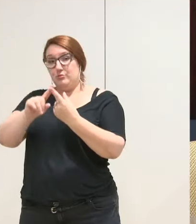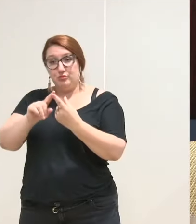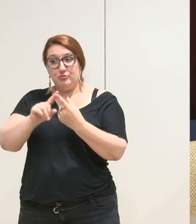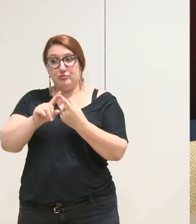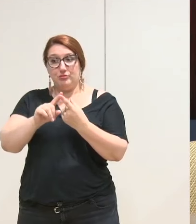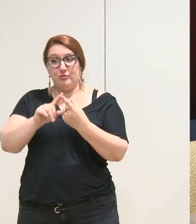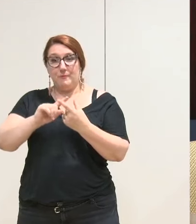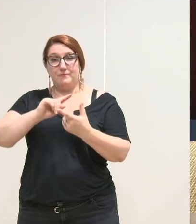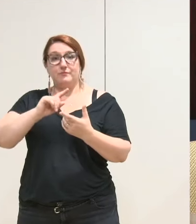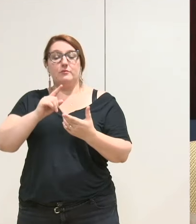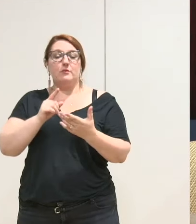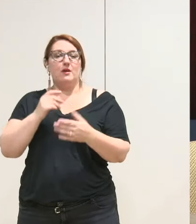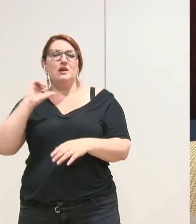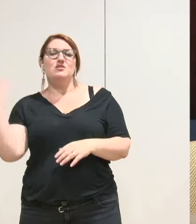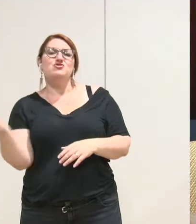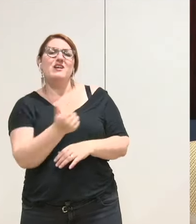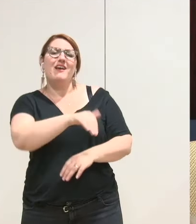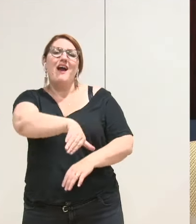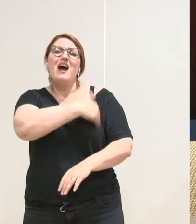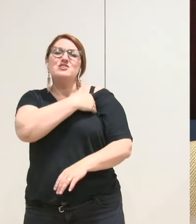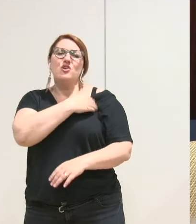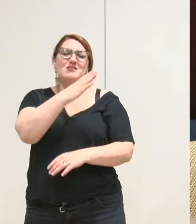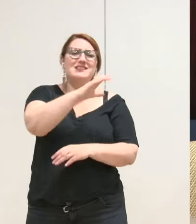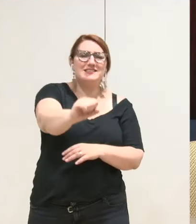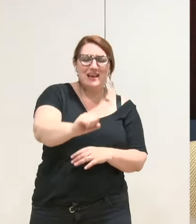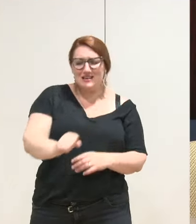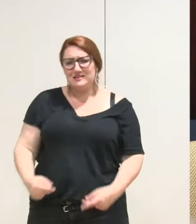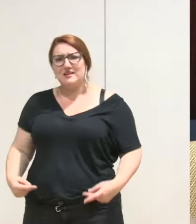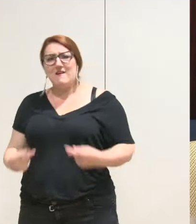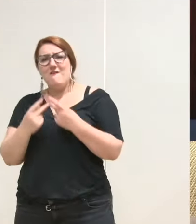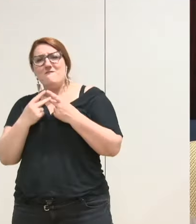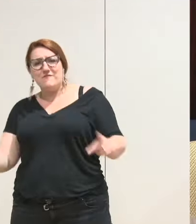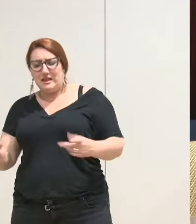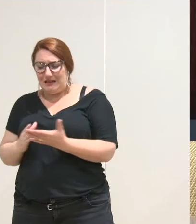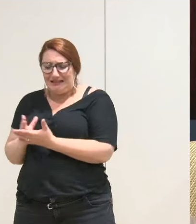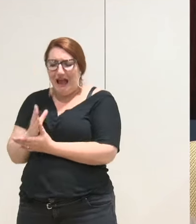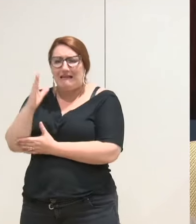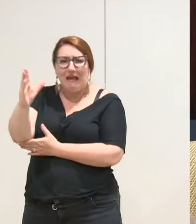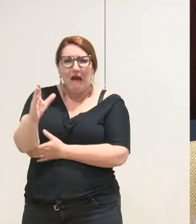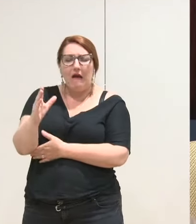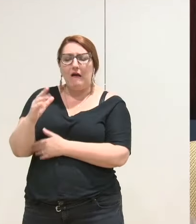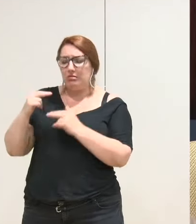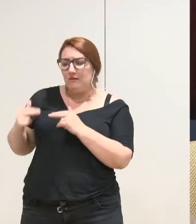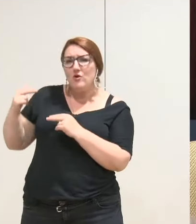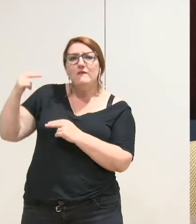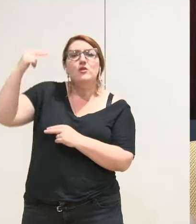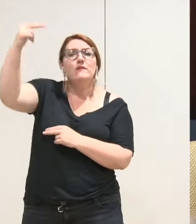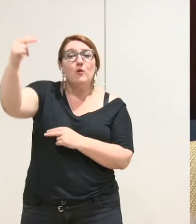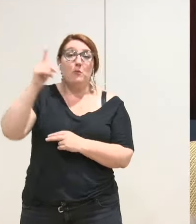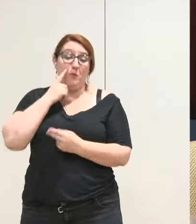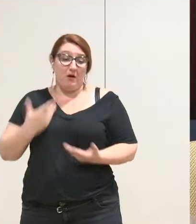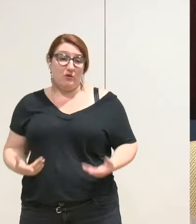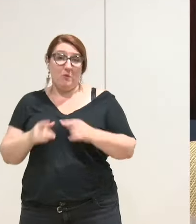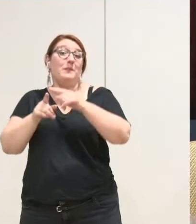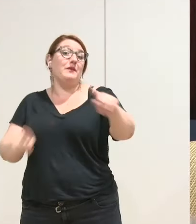des carrières des agents de la ville et de CCAS puisque aujourd'hui il existe en matière de personnel des différences